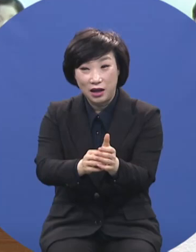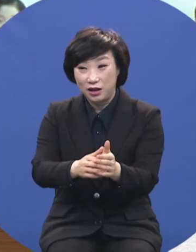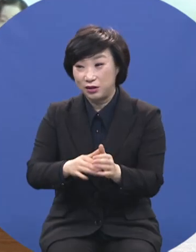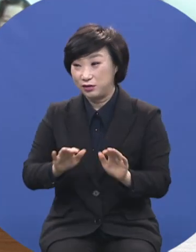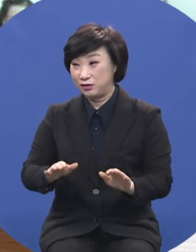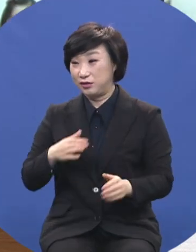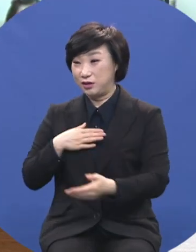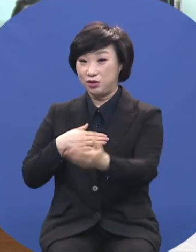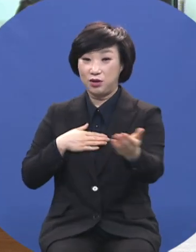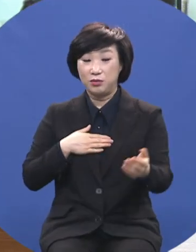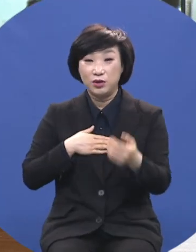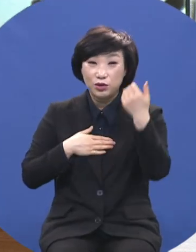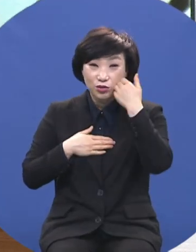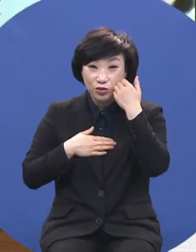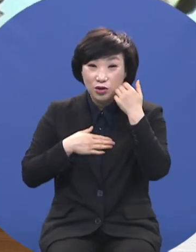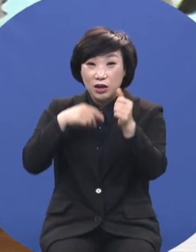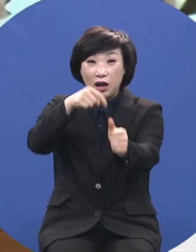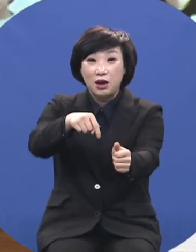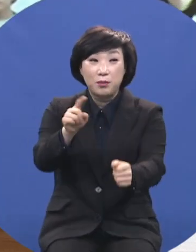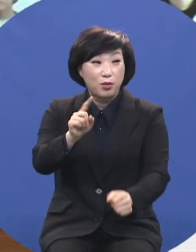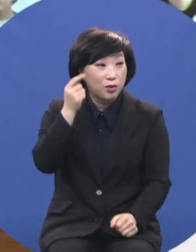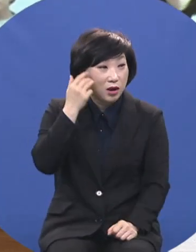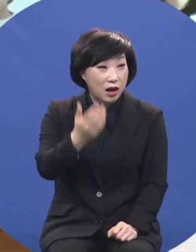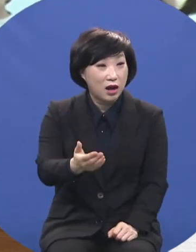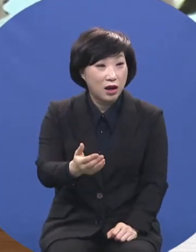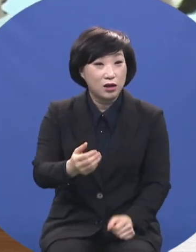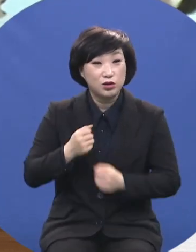여러분은 누구에게 뭘 가르쳐 시켰어요?